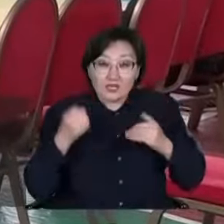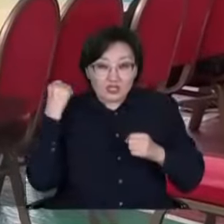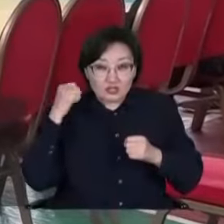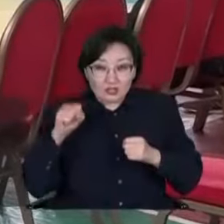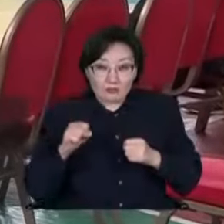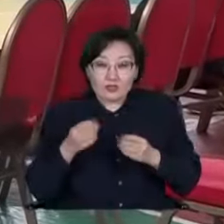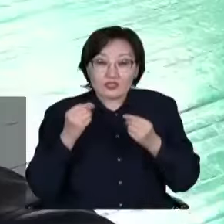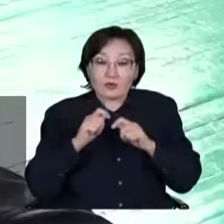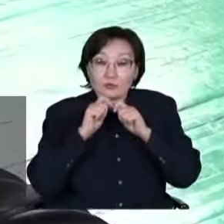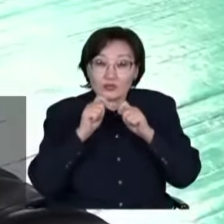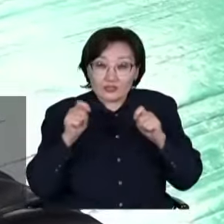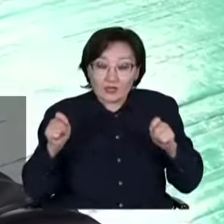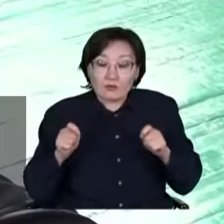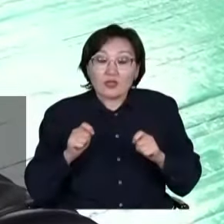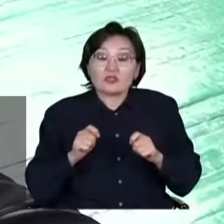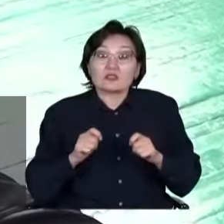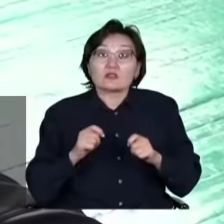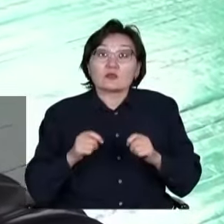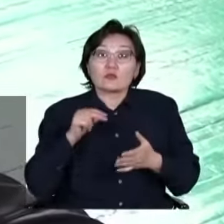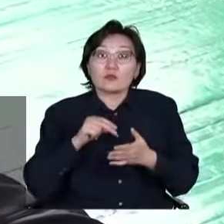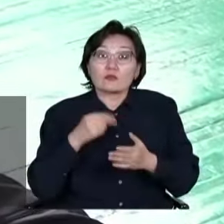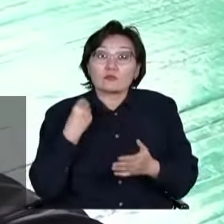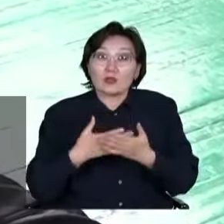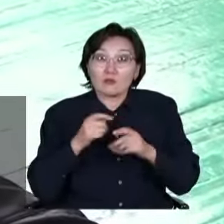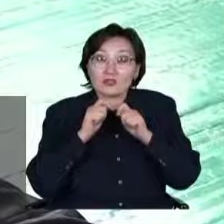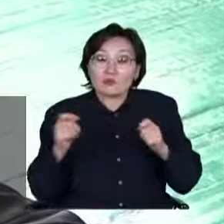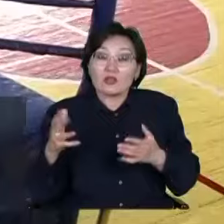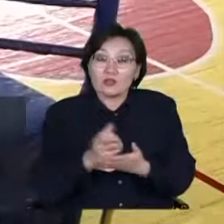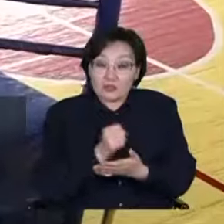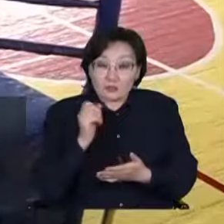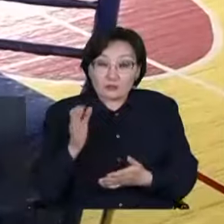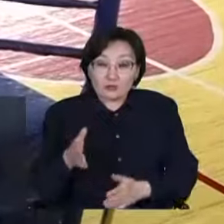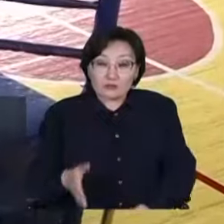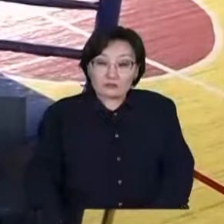жеңімпаздар қаржылай сыйақымен марапатталып, бағалы жүлделерге ие болады.